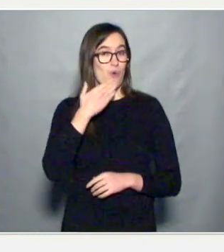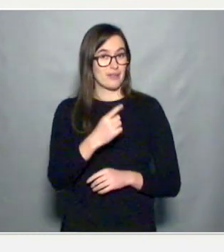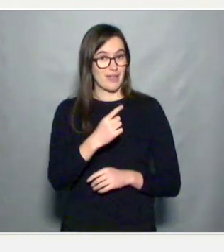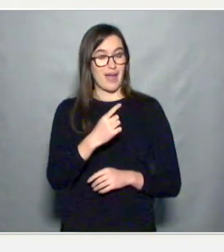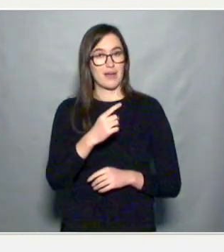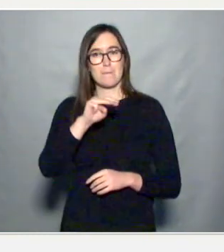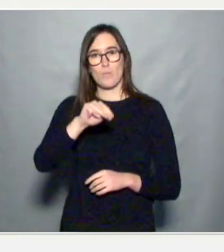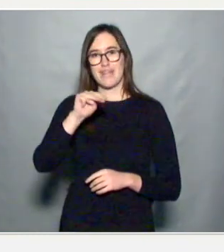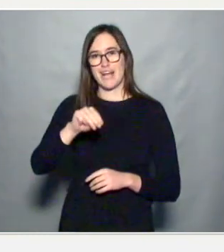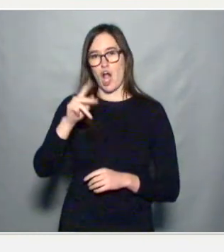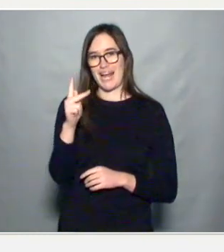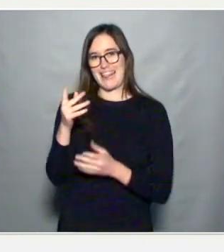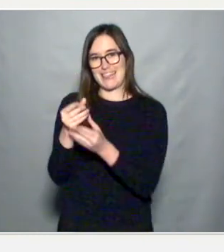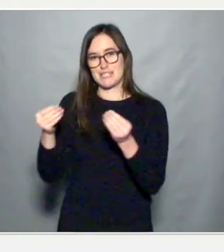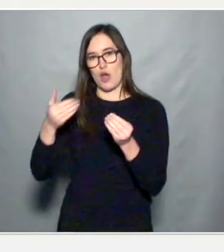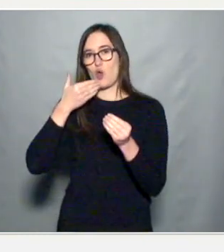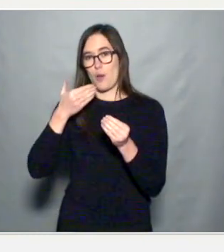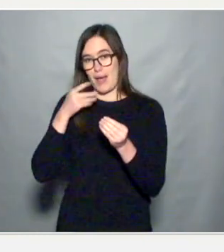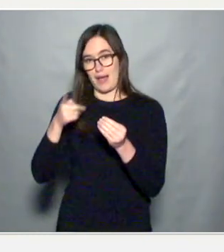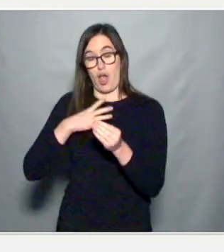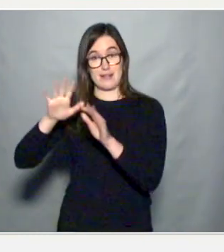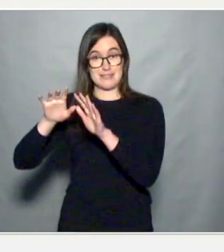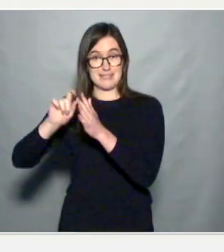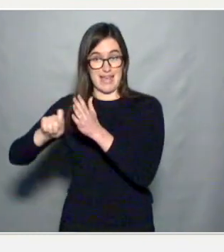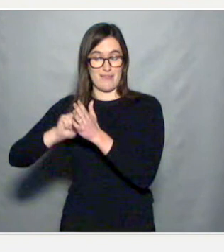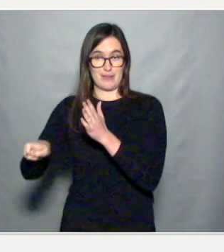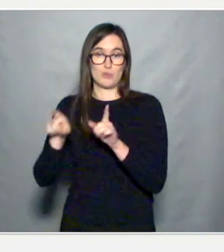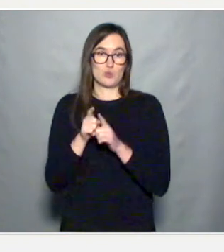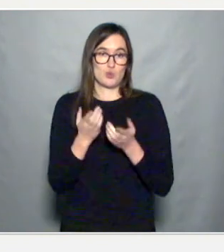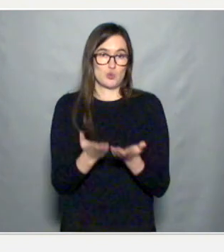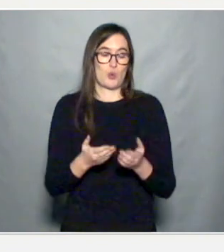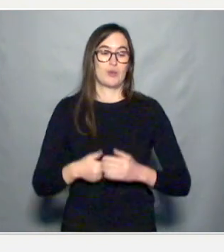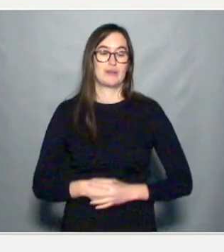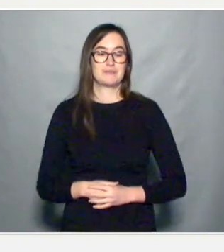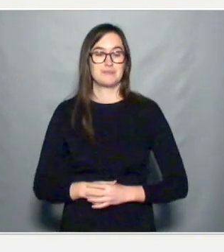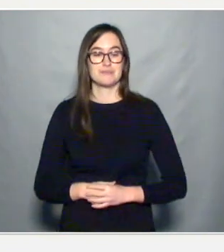av Monica Klintestrand Öberg. Och den går så här.